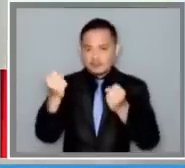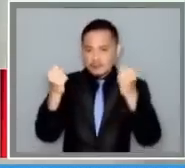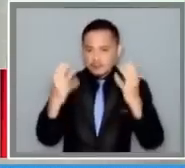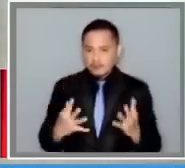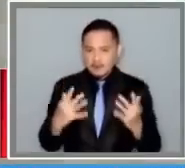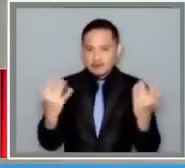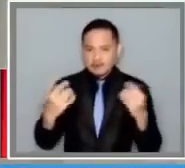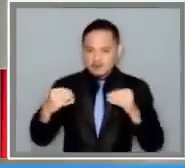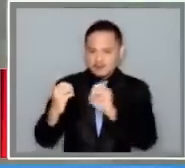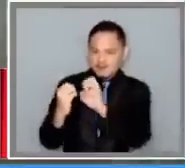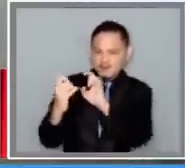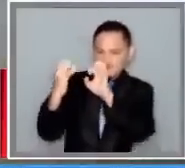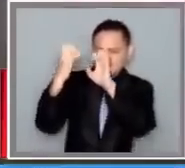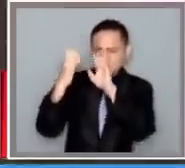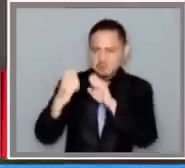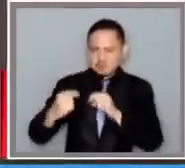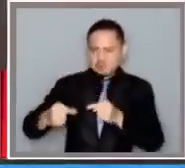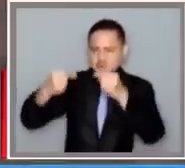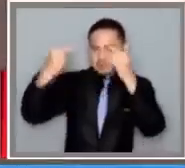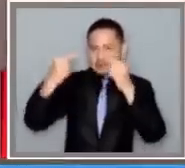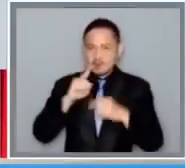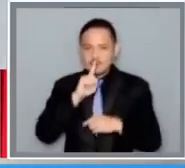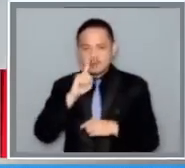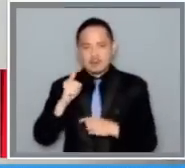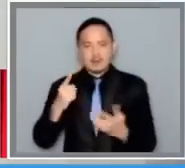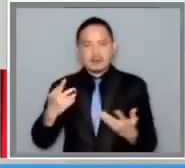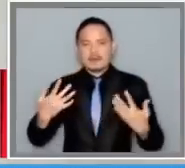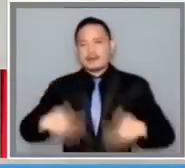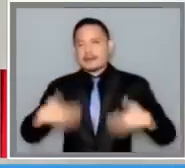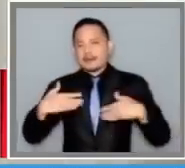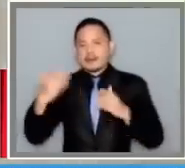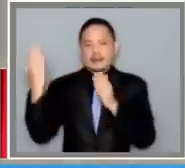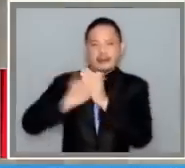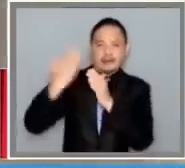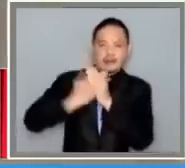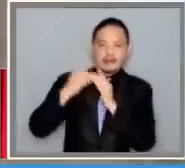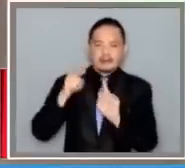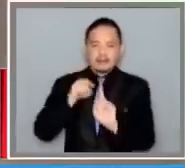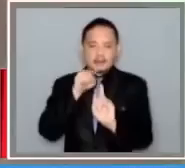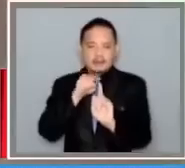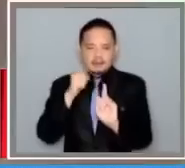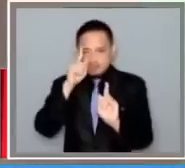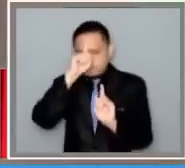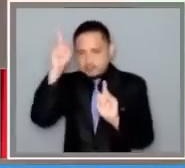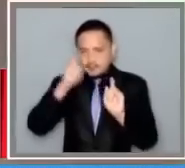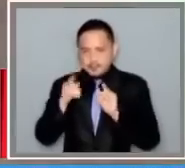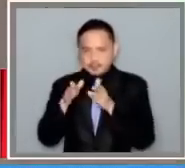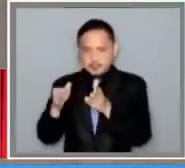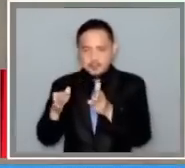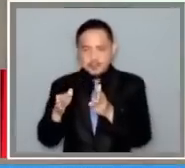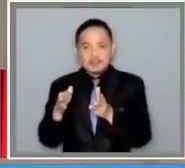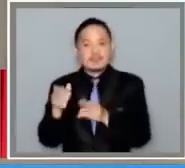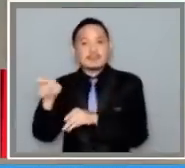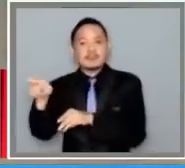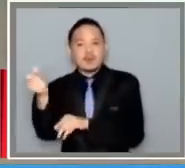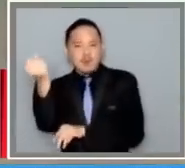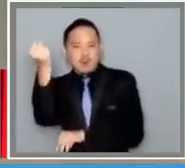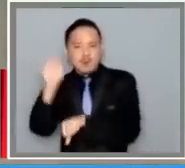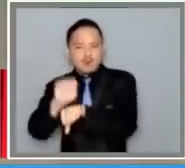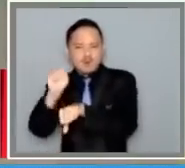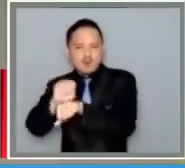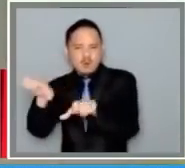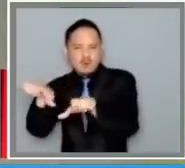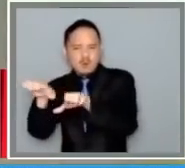video, malaking abala raw itong away kalsada. Lumiban pa siya sa trabaho para pumunta sa police station at iba pang lakad na